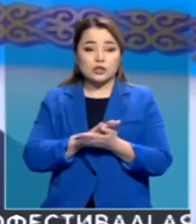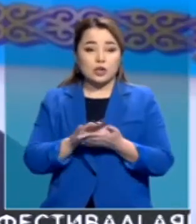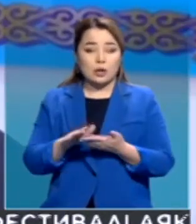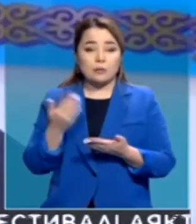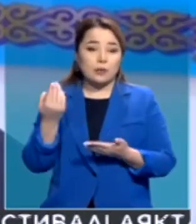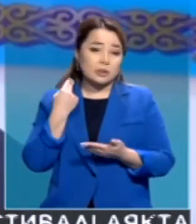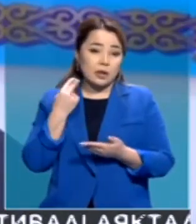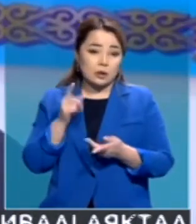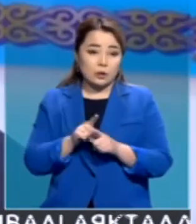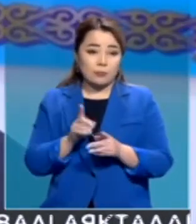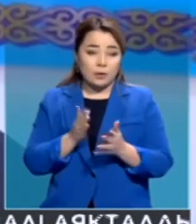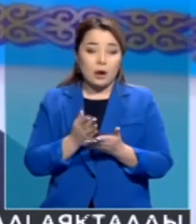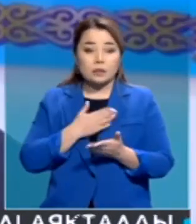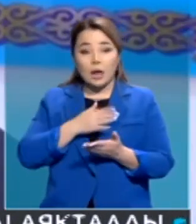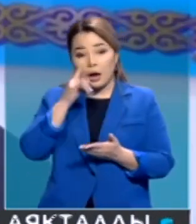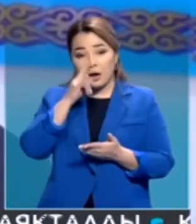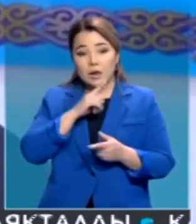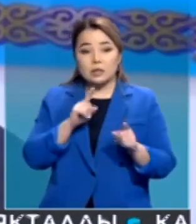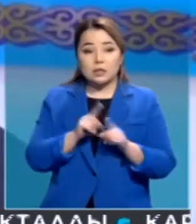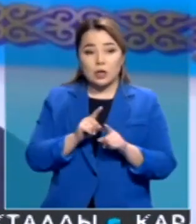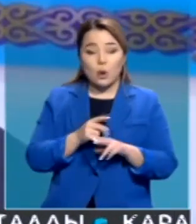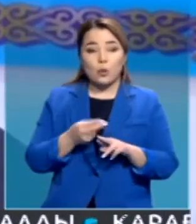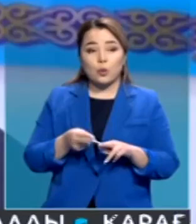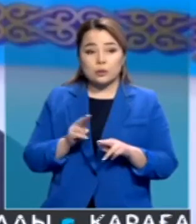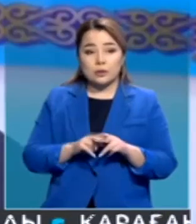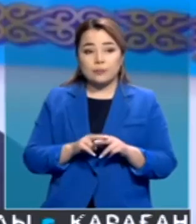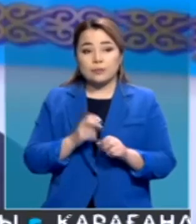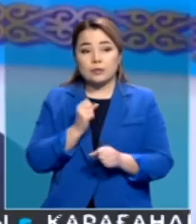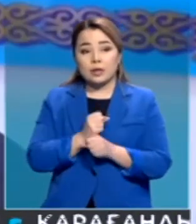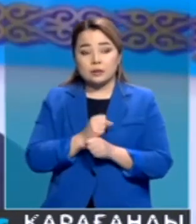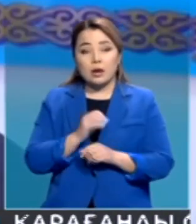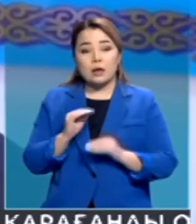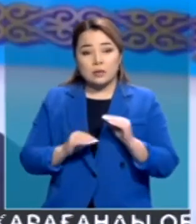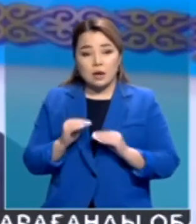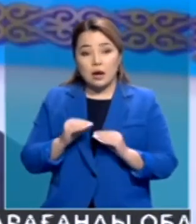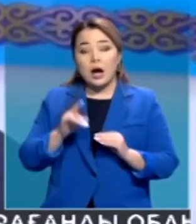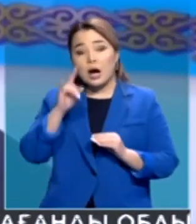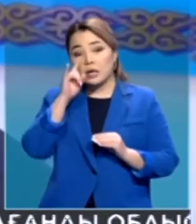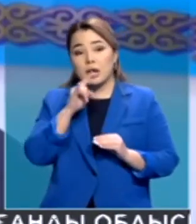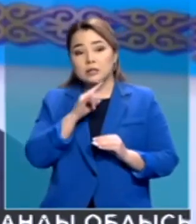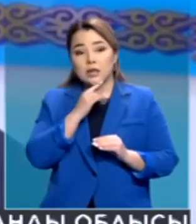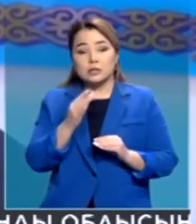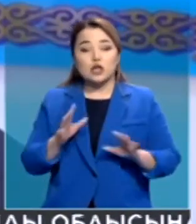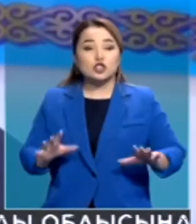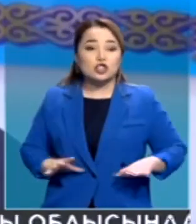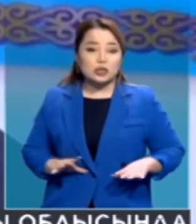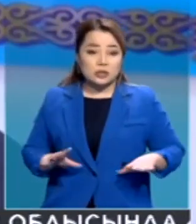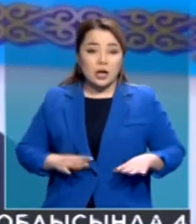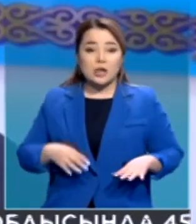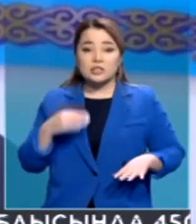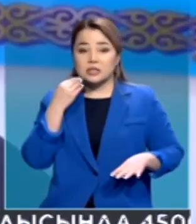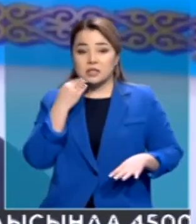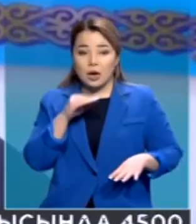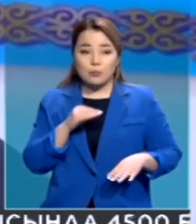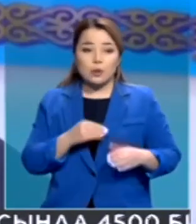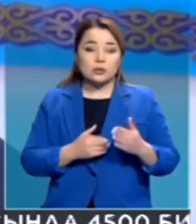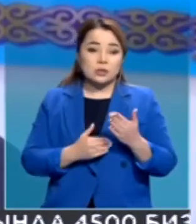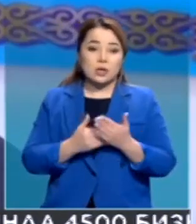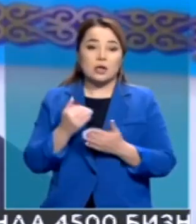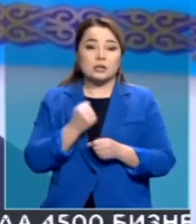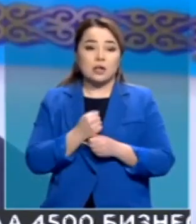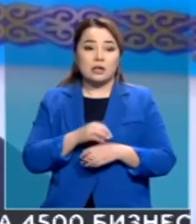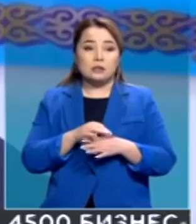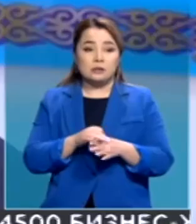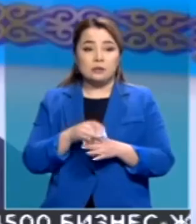чистокровный деп. Біздің қазақтарда соны нетіп қазақтың жылқысын, сапасын, несін көтеруге